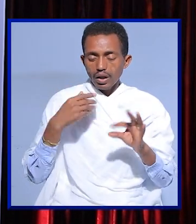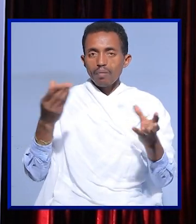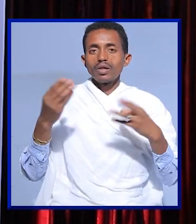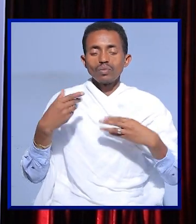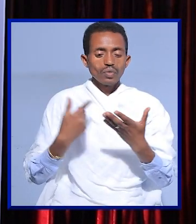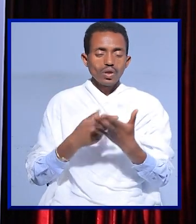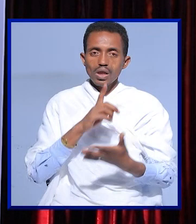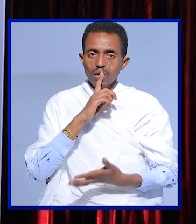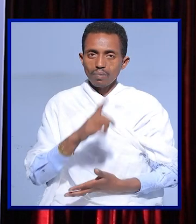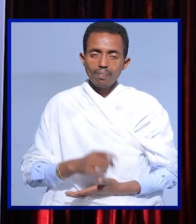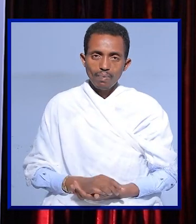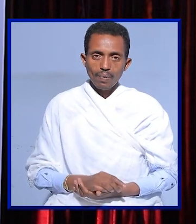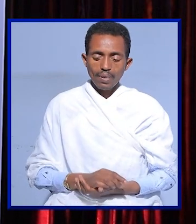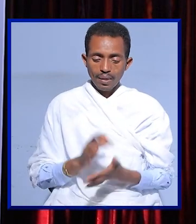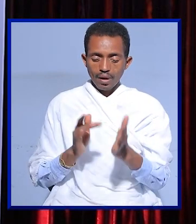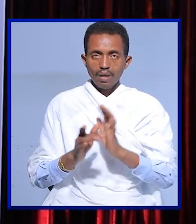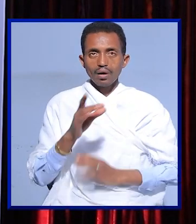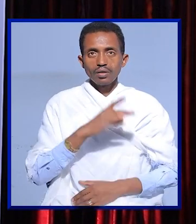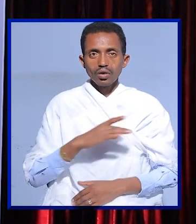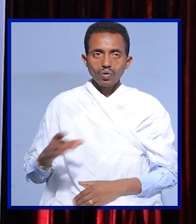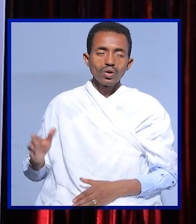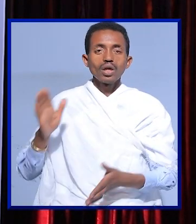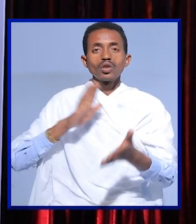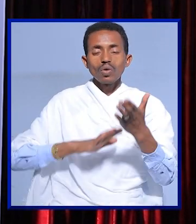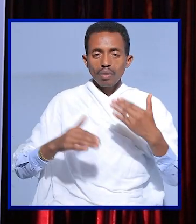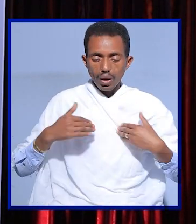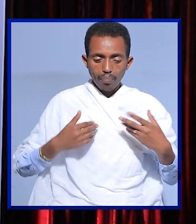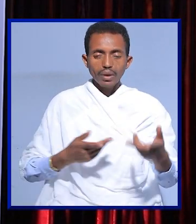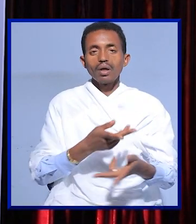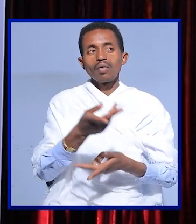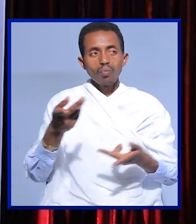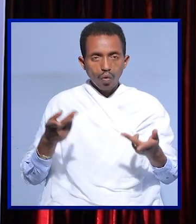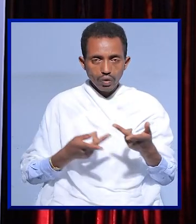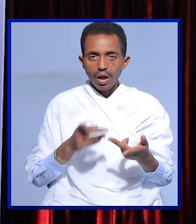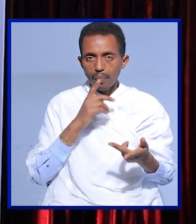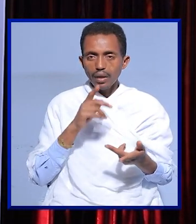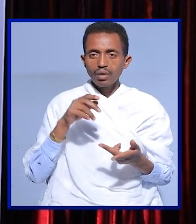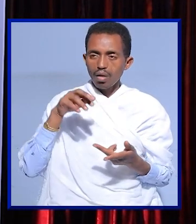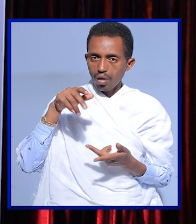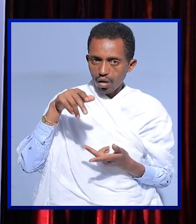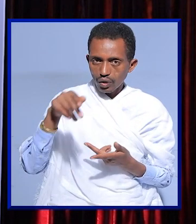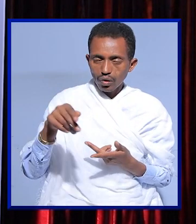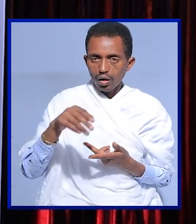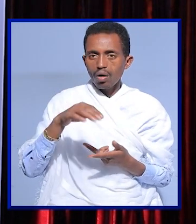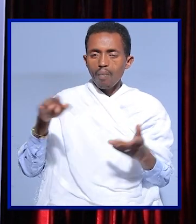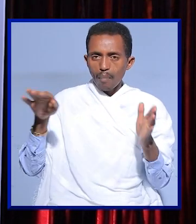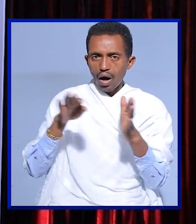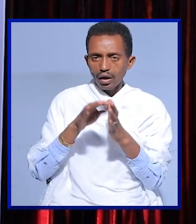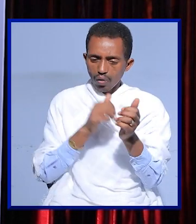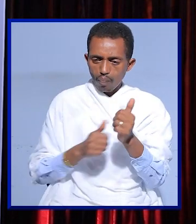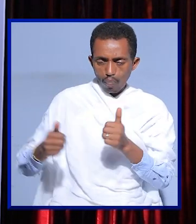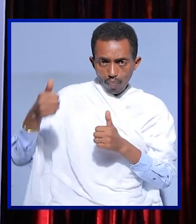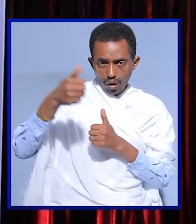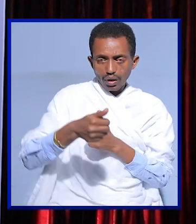ነው። ኢየሱስ ክርስቶስ ተወልዶ ባለበት ቦታ በግብ ተጉዘው ባህር አቋርጠው